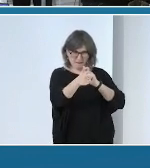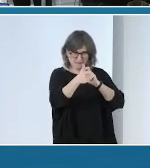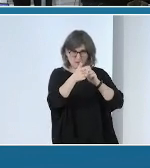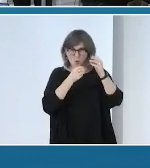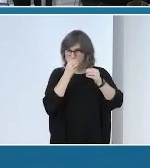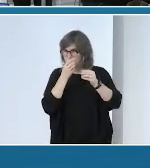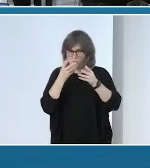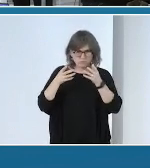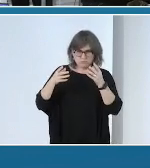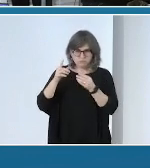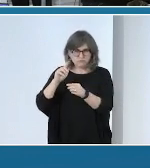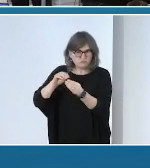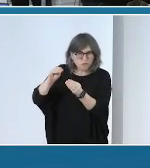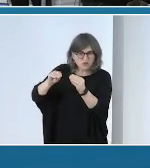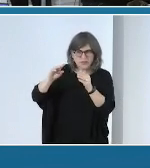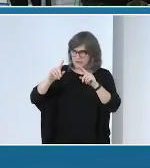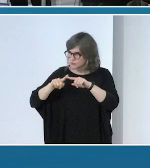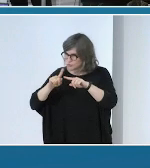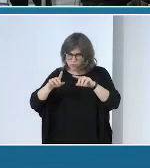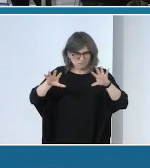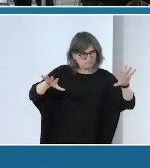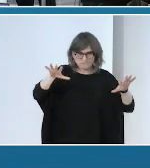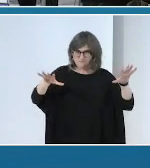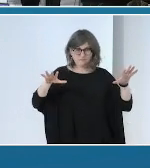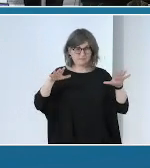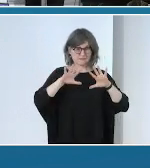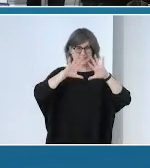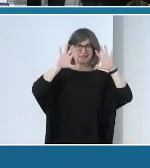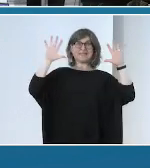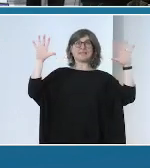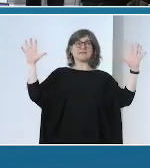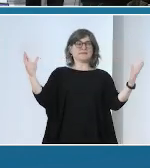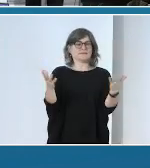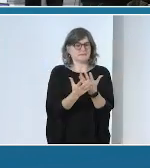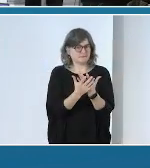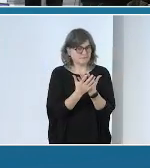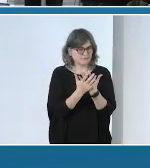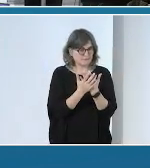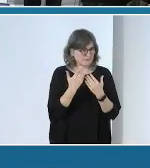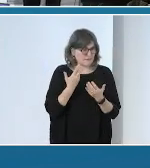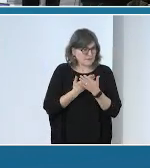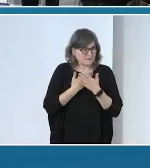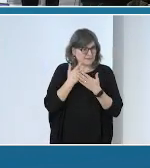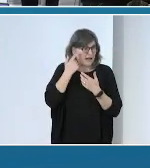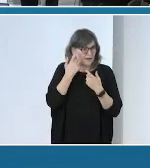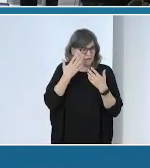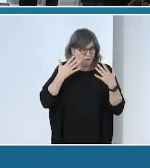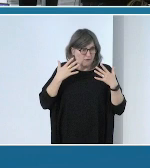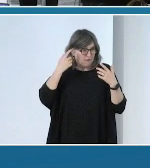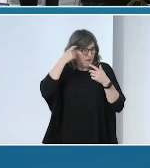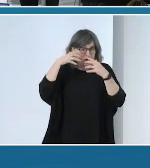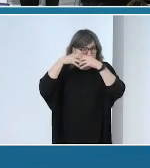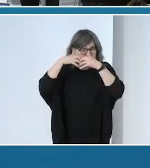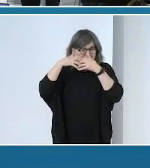des objets, tout ça, toute cette représentation à laquelle on pense à longueur de journée. Bon, je veux dire, on ne fait que